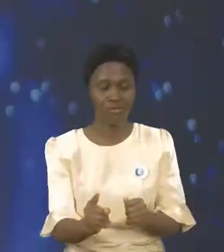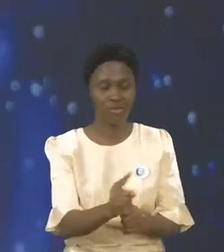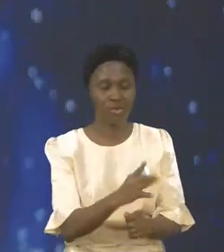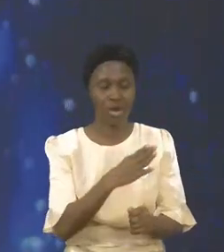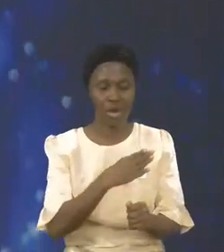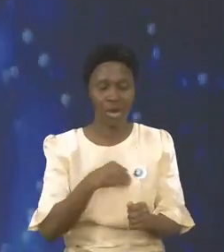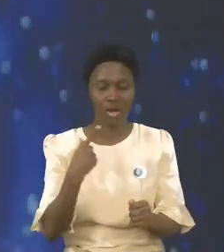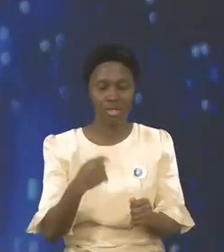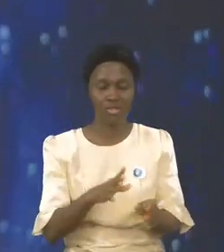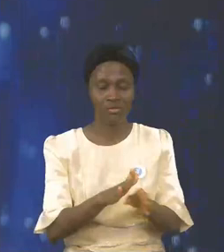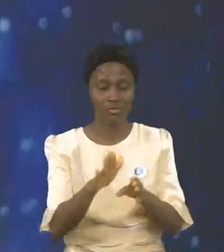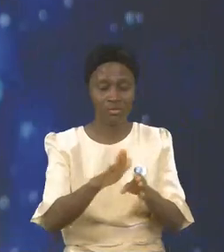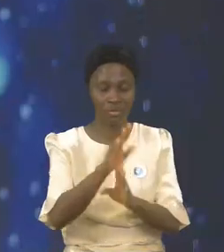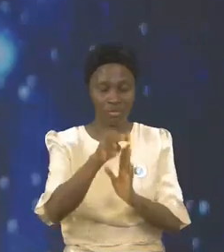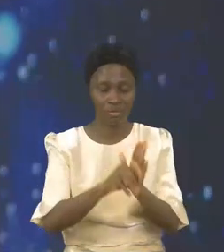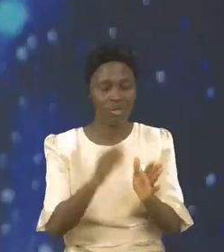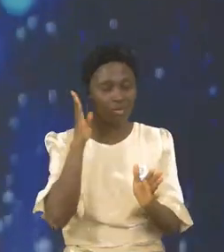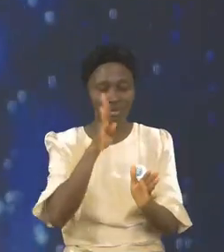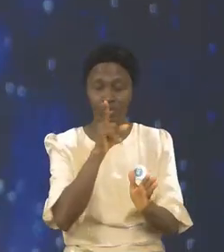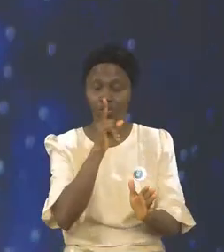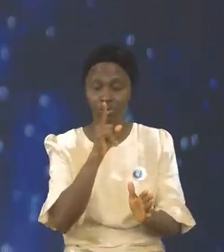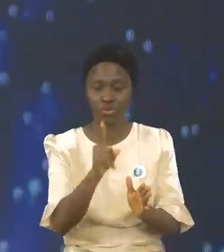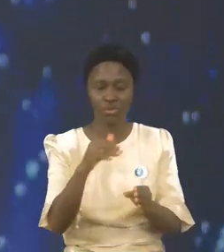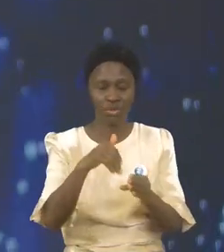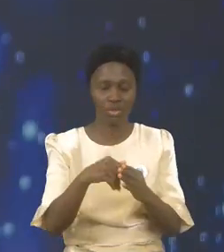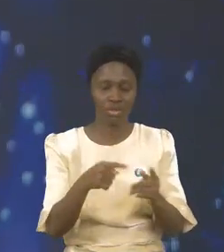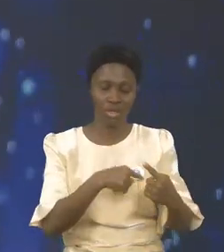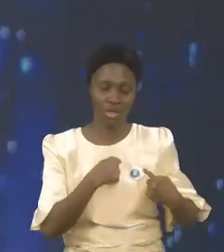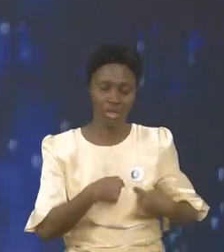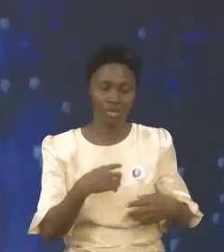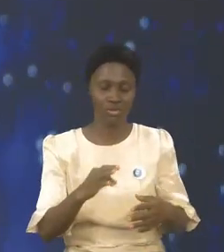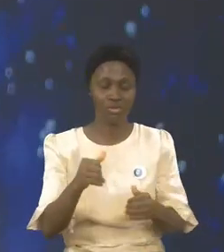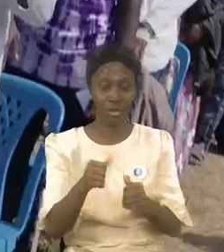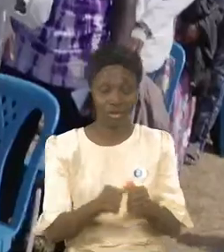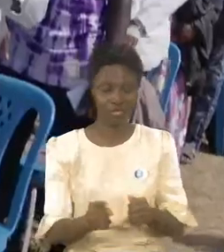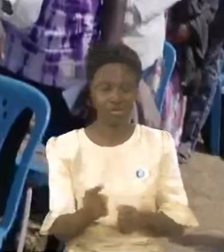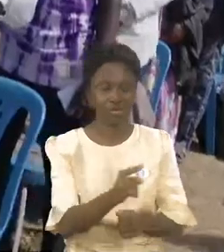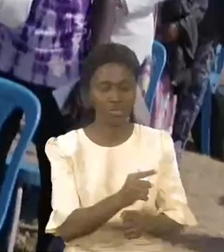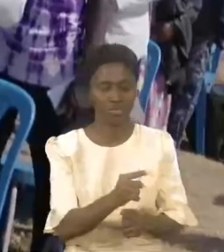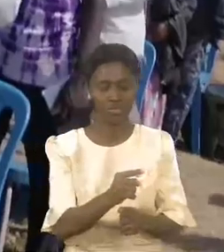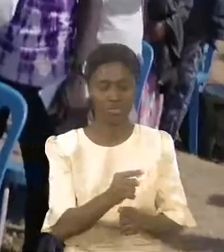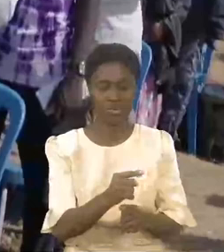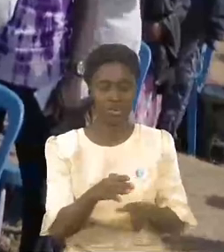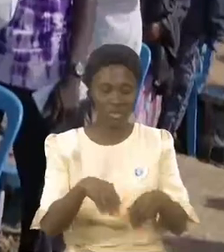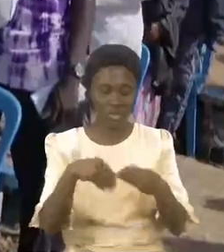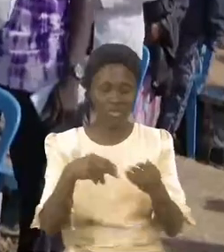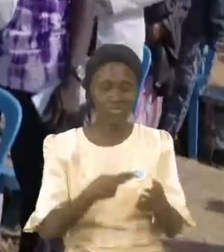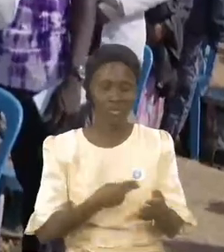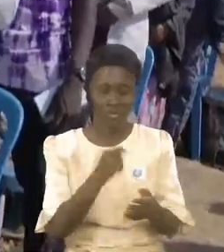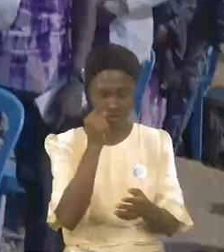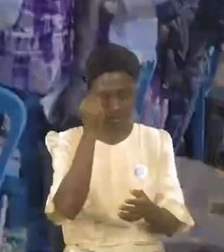et que l'accomplissement soit certain et assuré dans le cœur de tout le monde. Accorde-nous